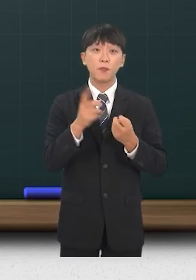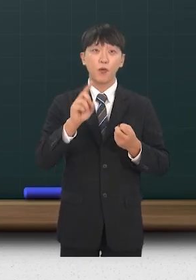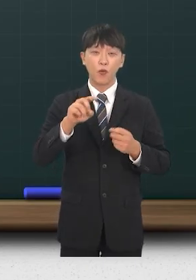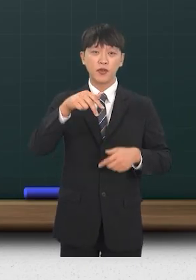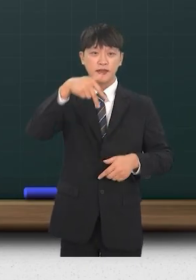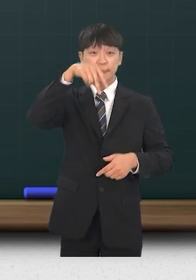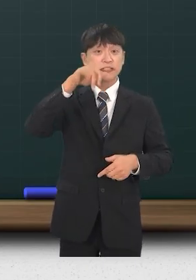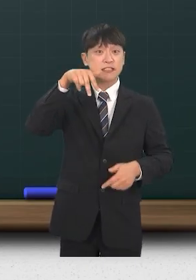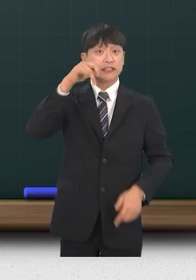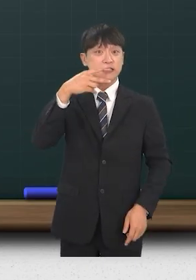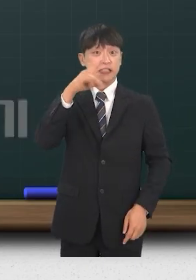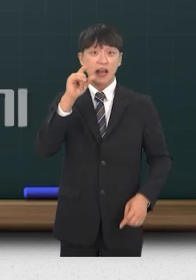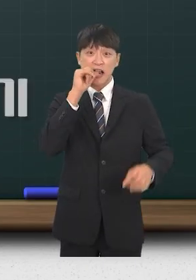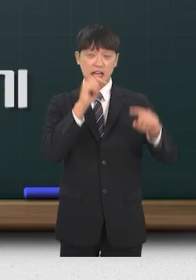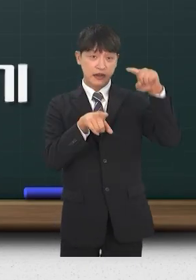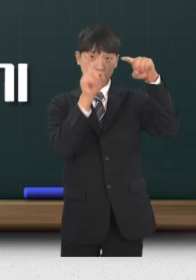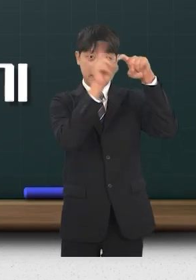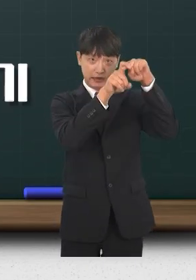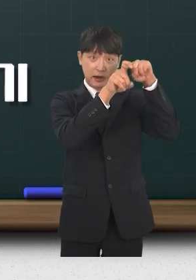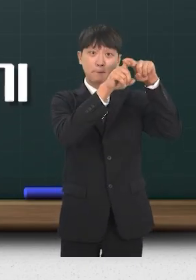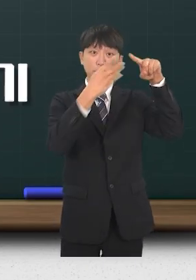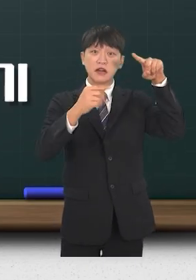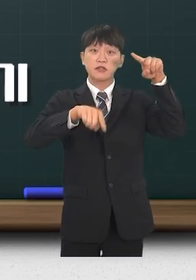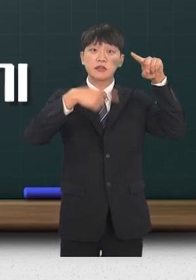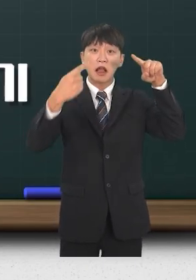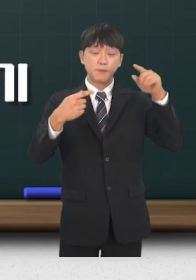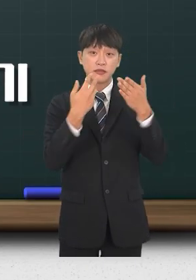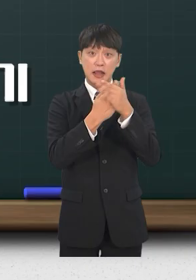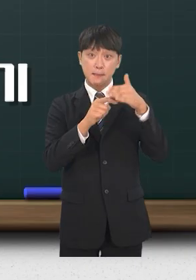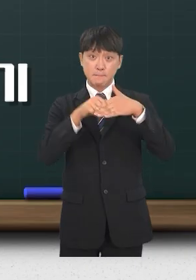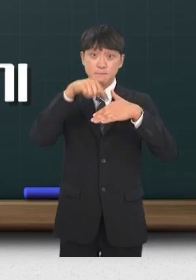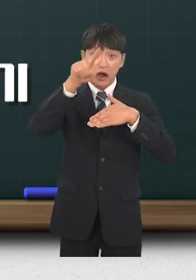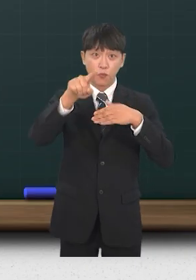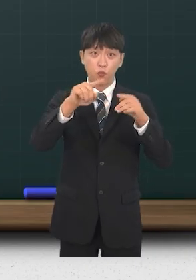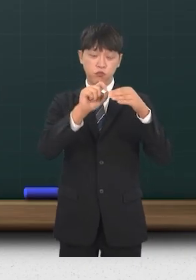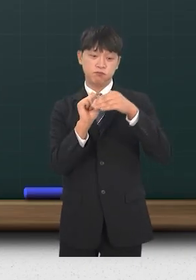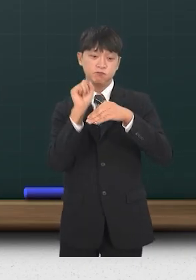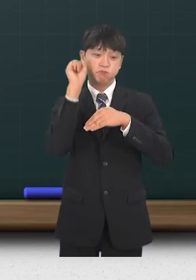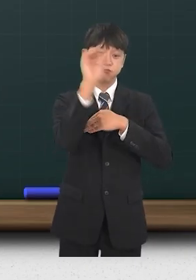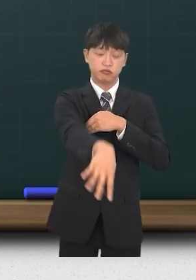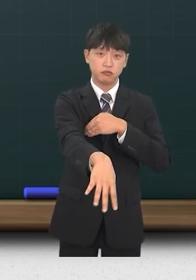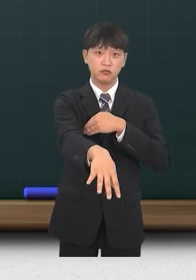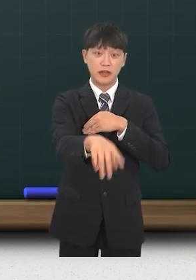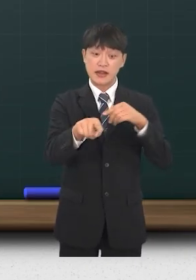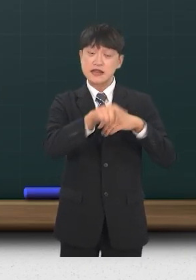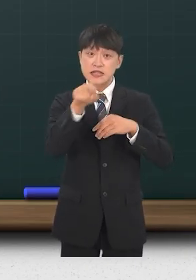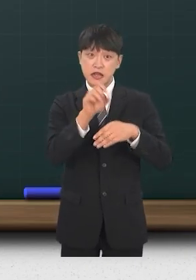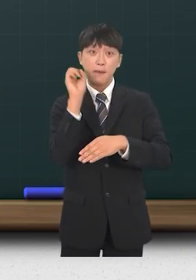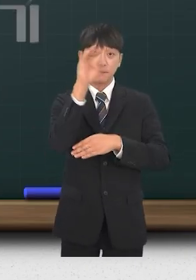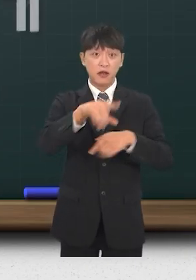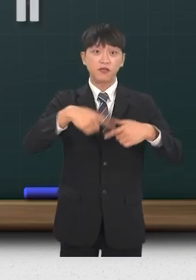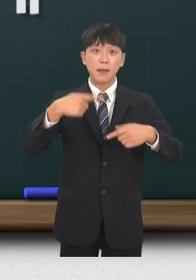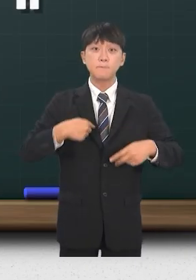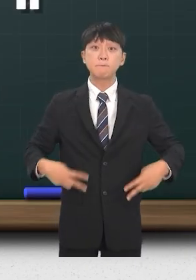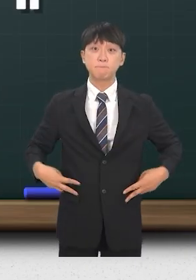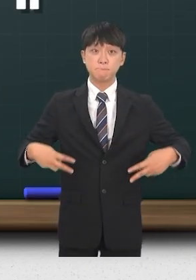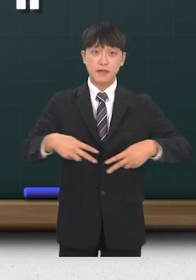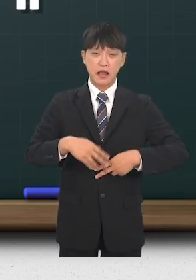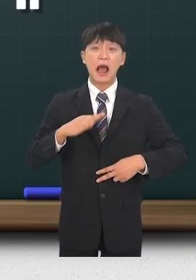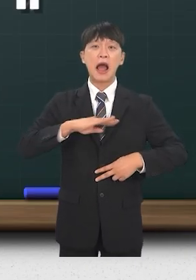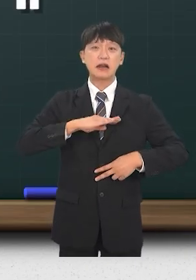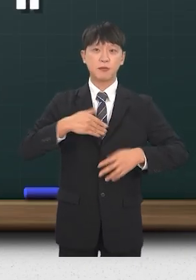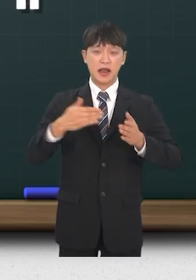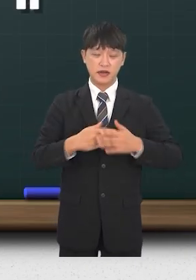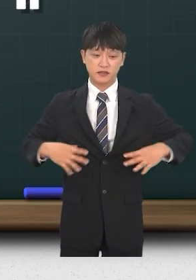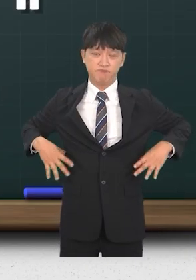위아래로 꽉 움켜쥡니다. 빗자루로 쓸듯이 분말을 골고루 뿌립니다. 다음은 완강기 사용법. 지지대 고리에